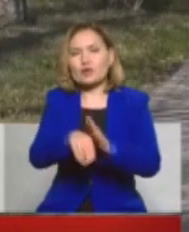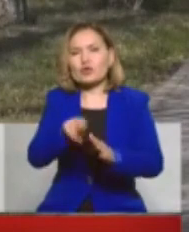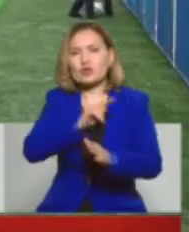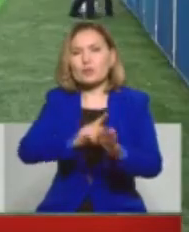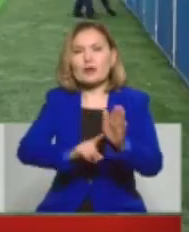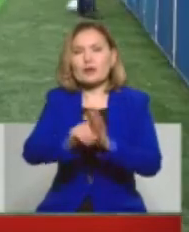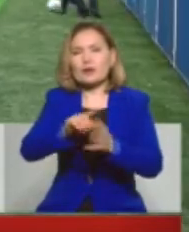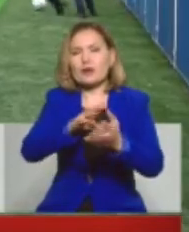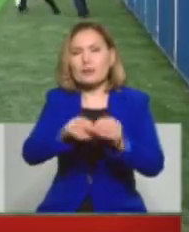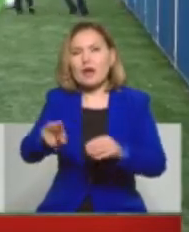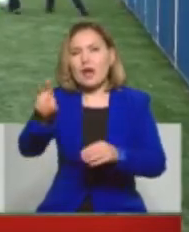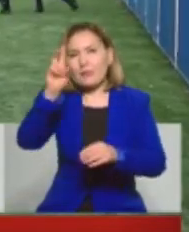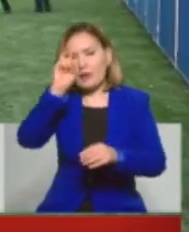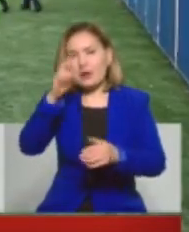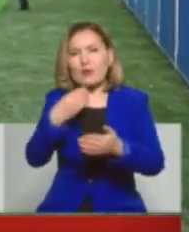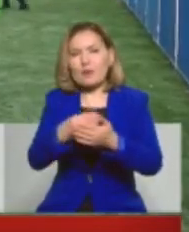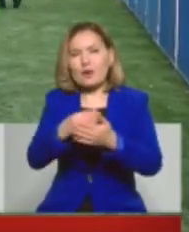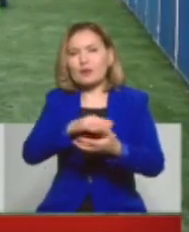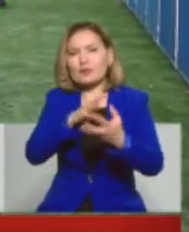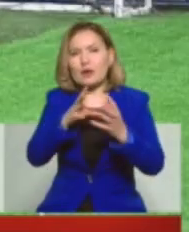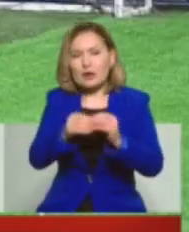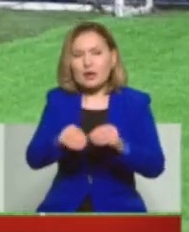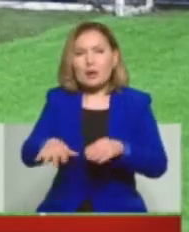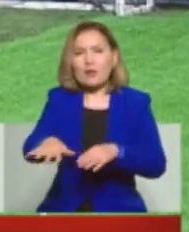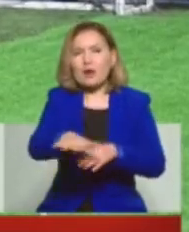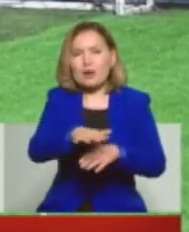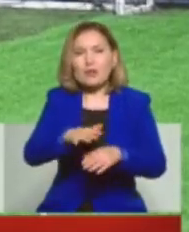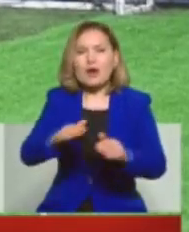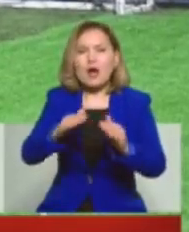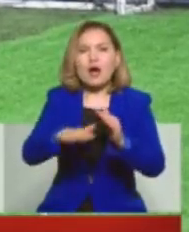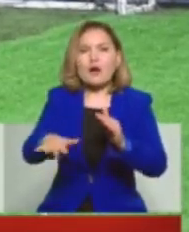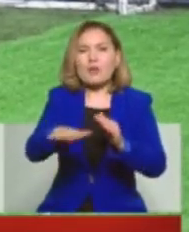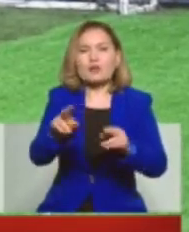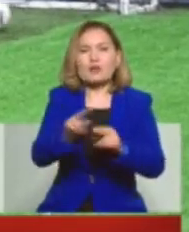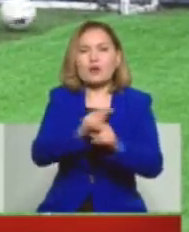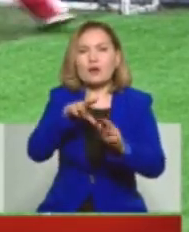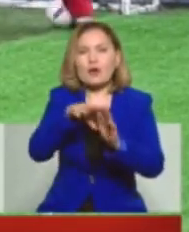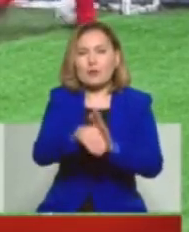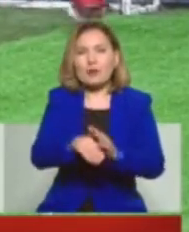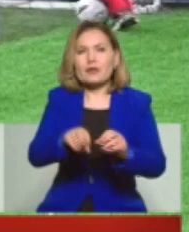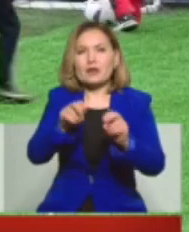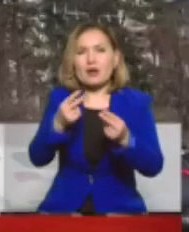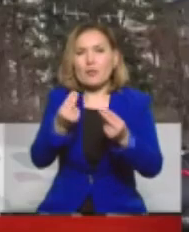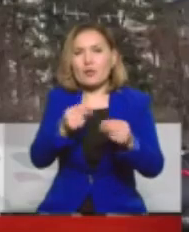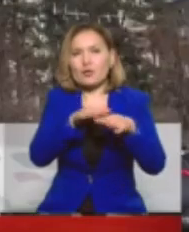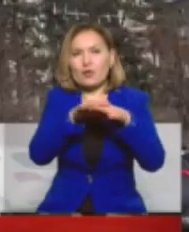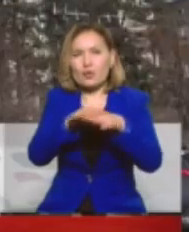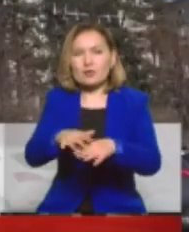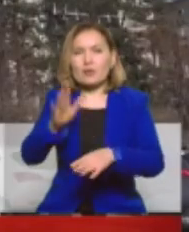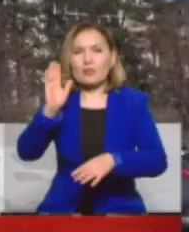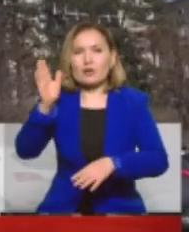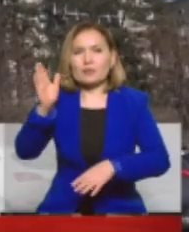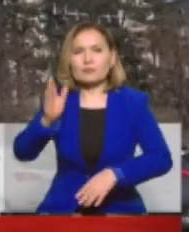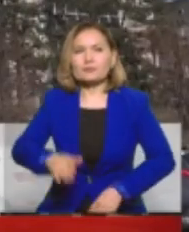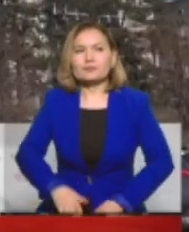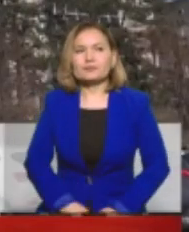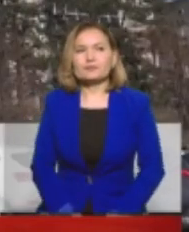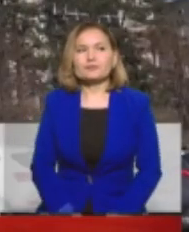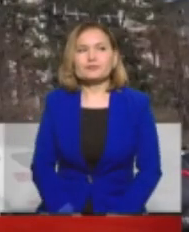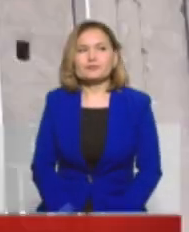басталып кетті. Мемлекеттік бюджеттен қоғамдық орындар мен аула аумақтарын абаттандыру үшін арнайы қаражат қарастырылған.